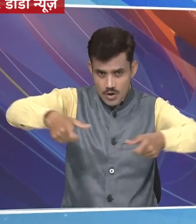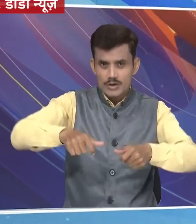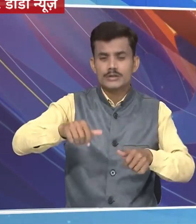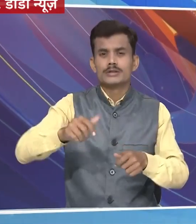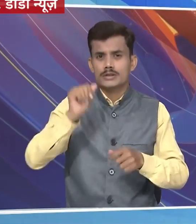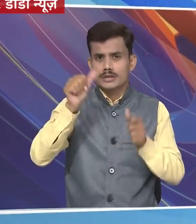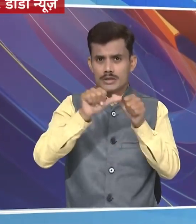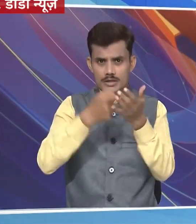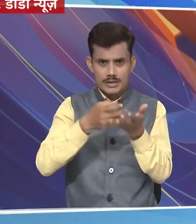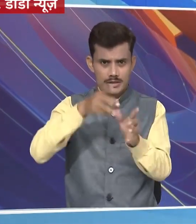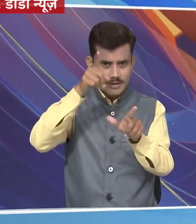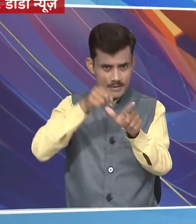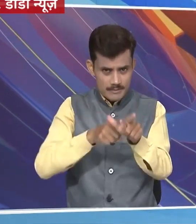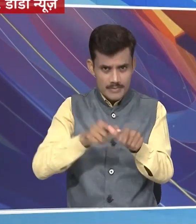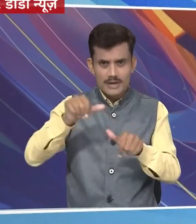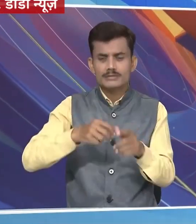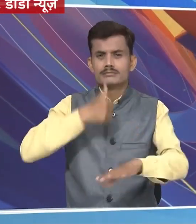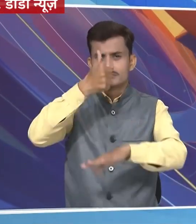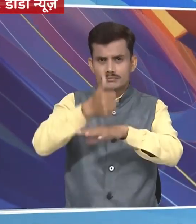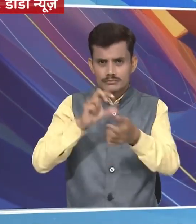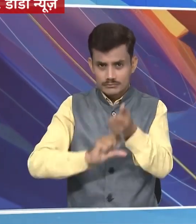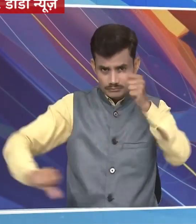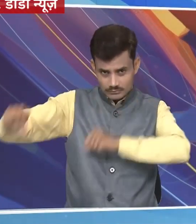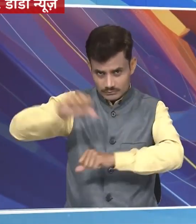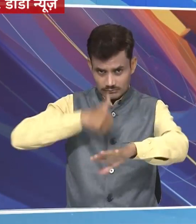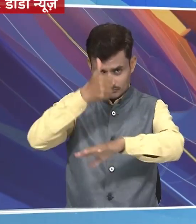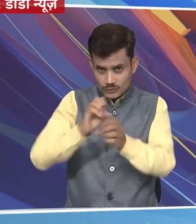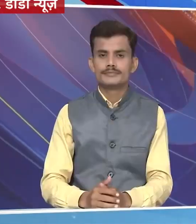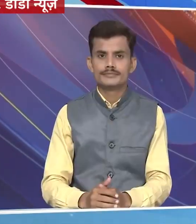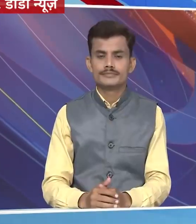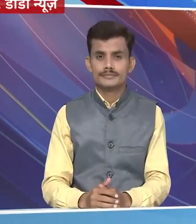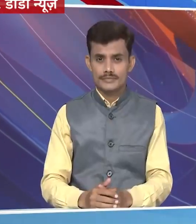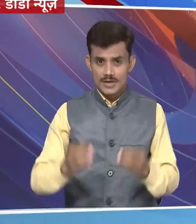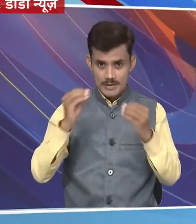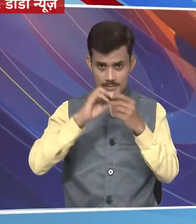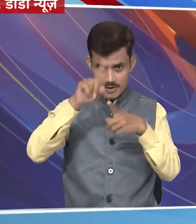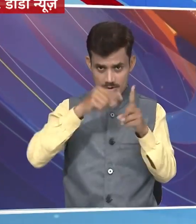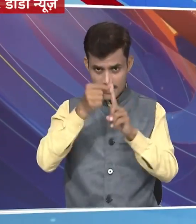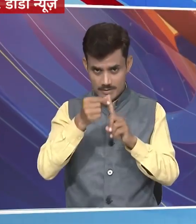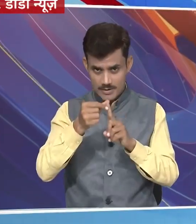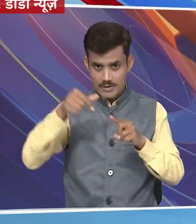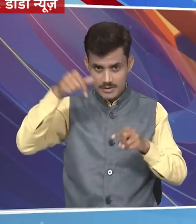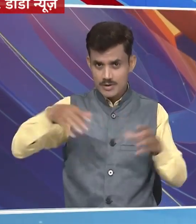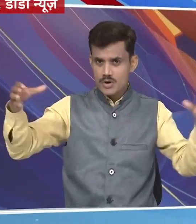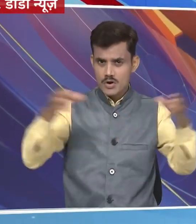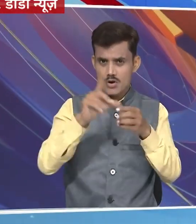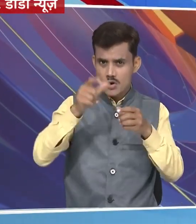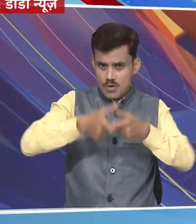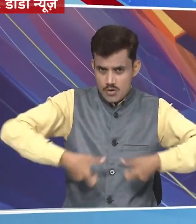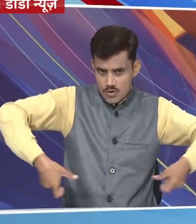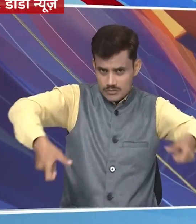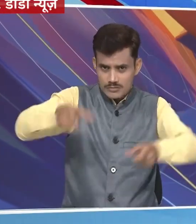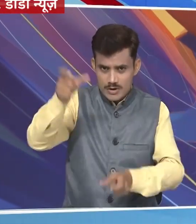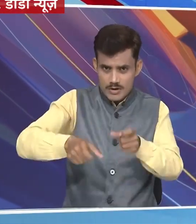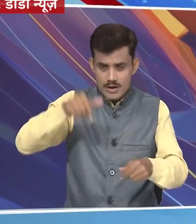राष्ट्रीय अनुसंधान फाउंडेशन विधेयक 2023 लोकसभा में पेश किया। भारतीय जनता पार्टी ने अपने लोकसभा सांसदों के